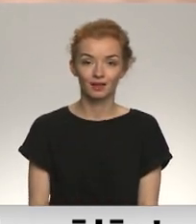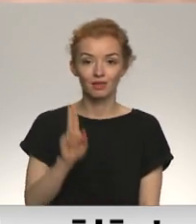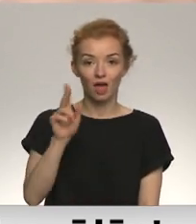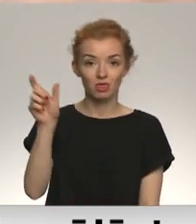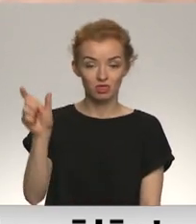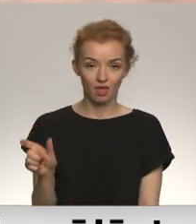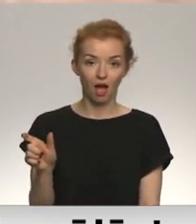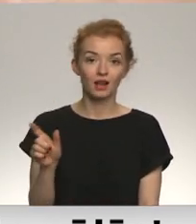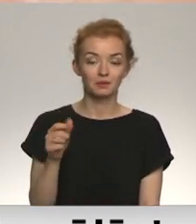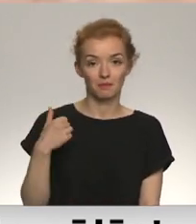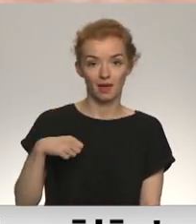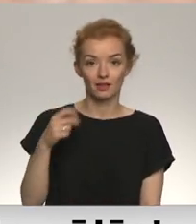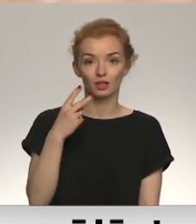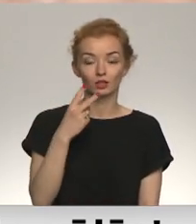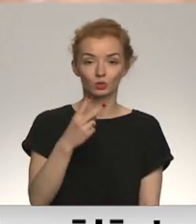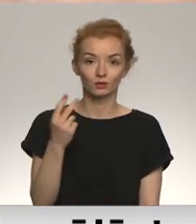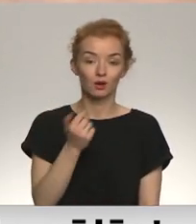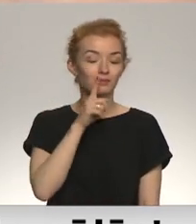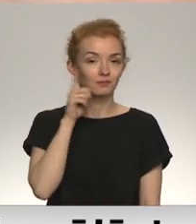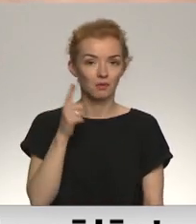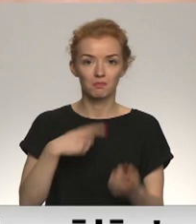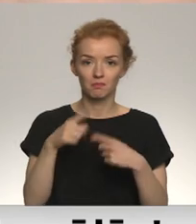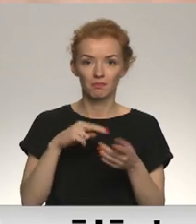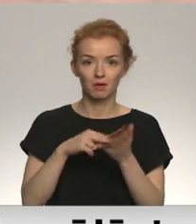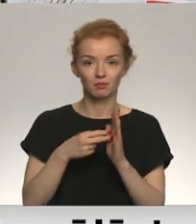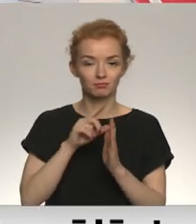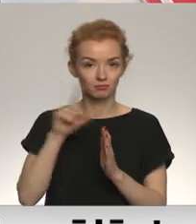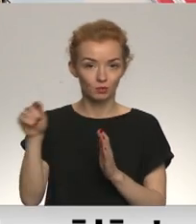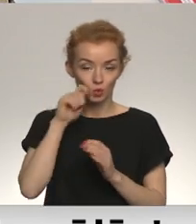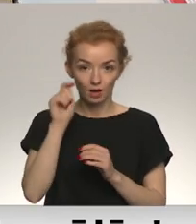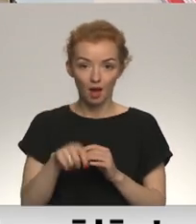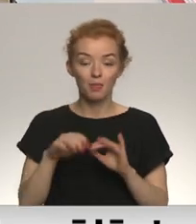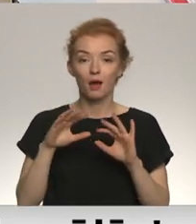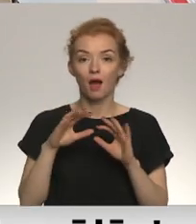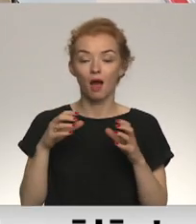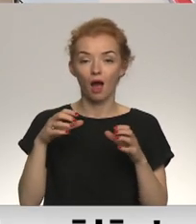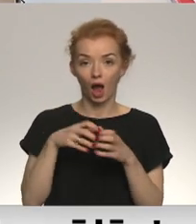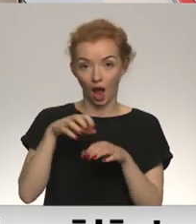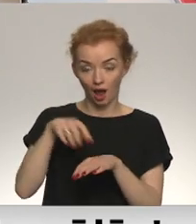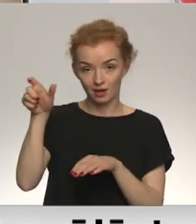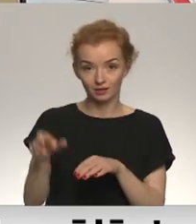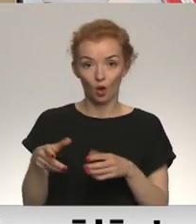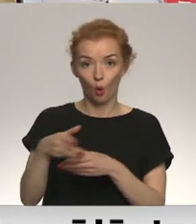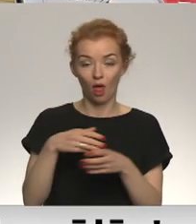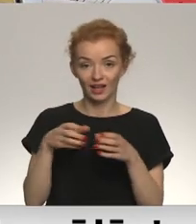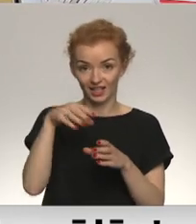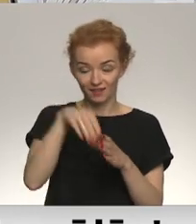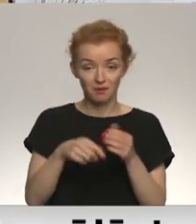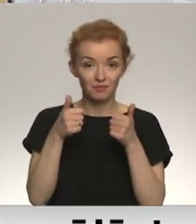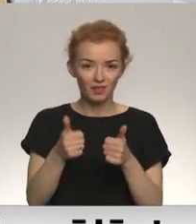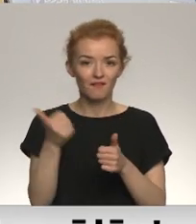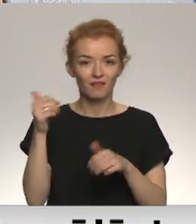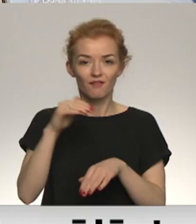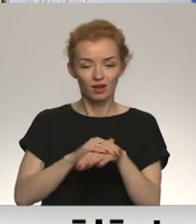22 gadus vecā meita jau plāno atgriezties mājās, Ukrainā. Un, lai gan ārste kolektīvā iejutusies labi, viņa domās jau